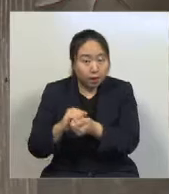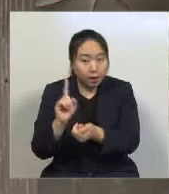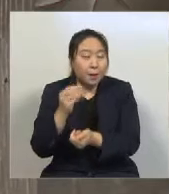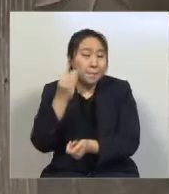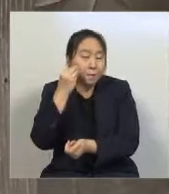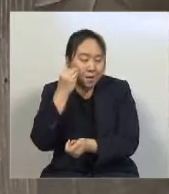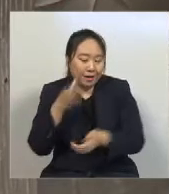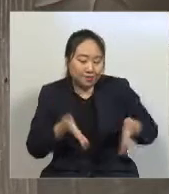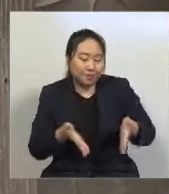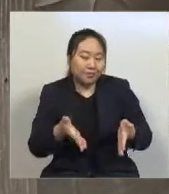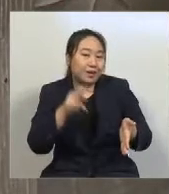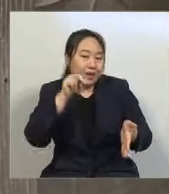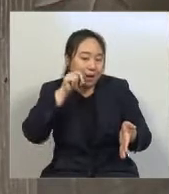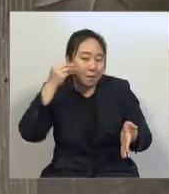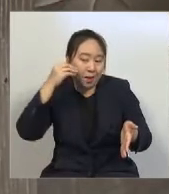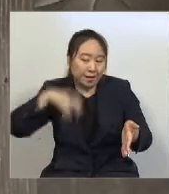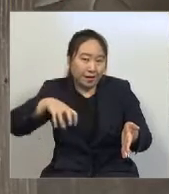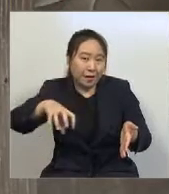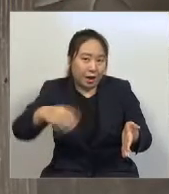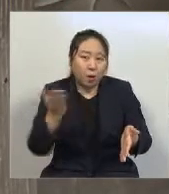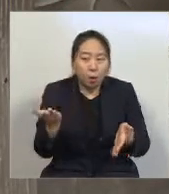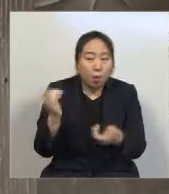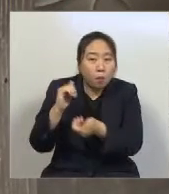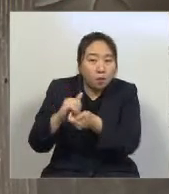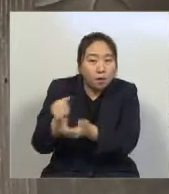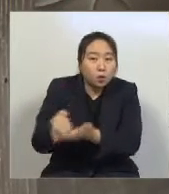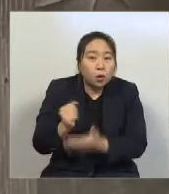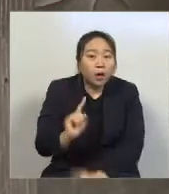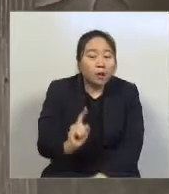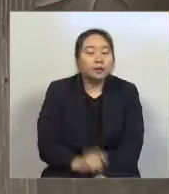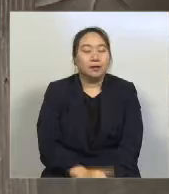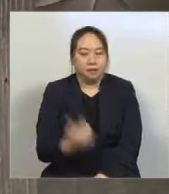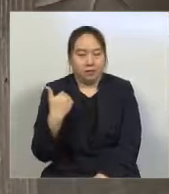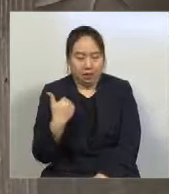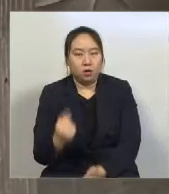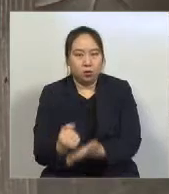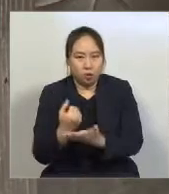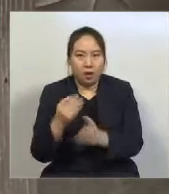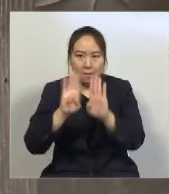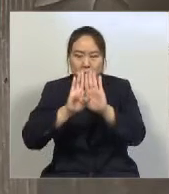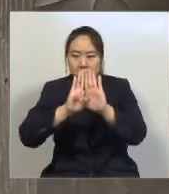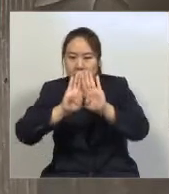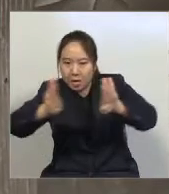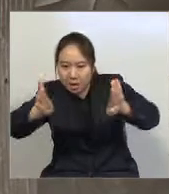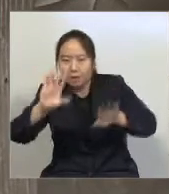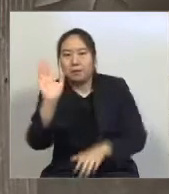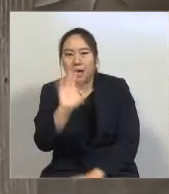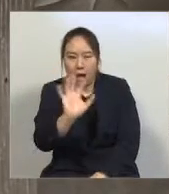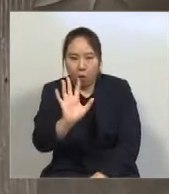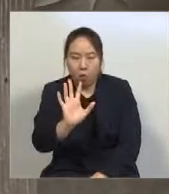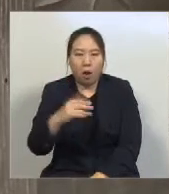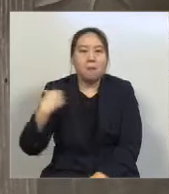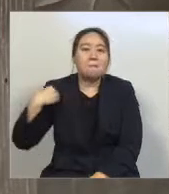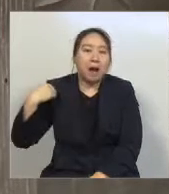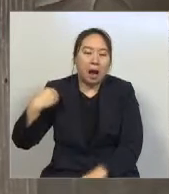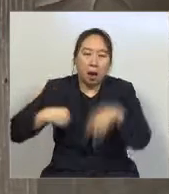ำอย่างเง ี้ยขอความร่วมมือก็คือว่าไม่ให้เปิดหน้าต่างไม่ให้ตากผ้าต